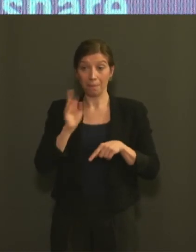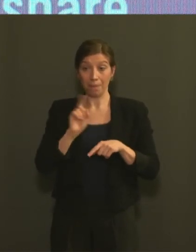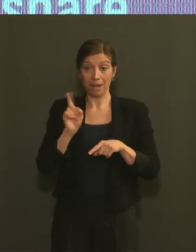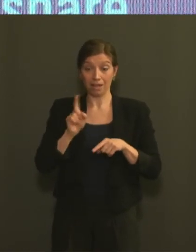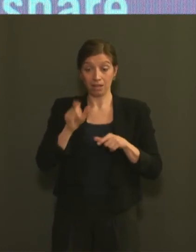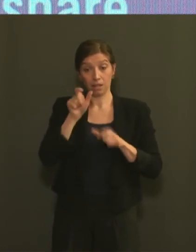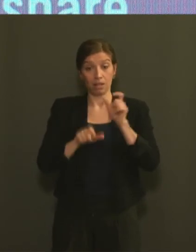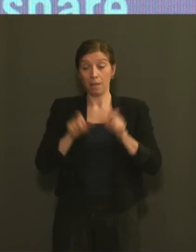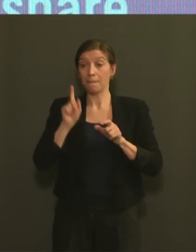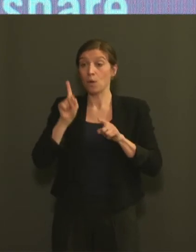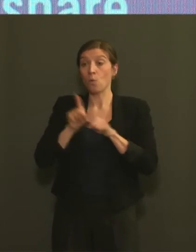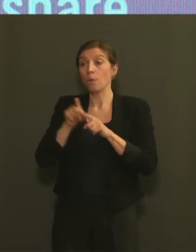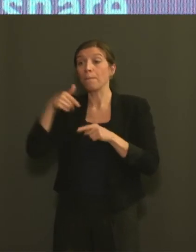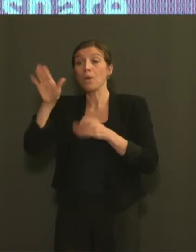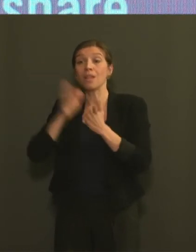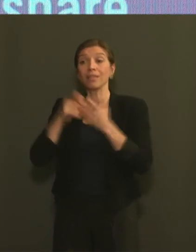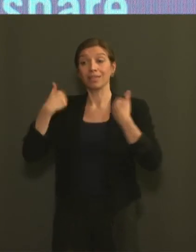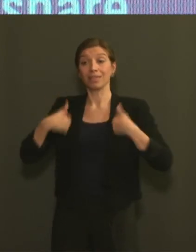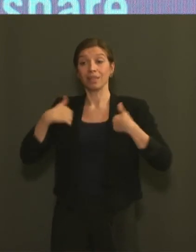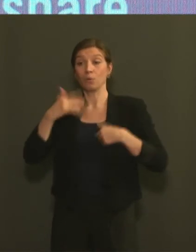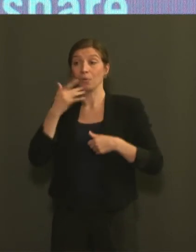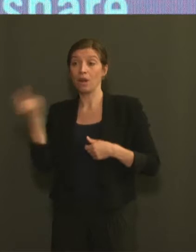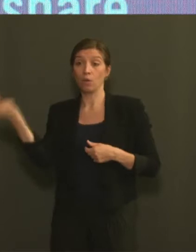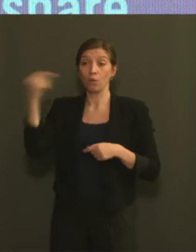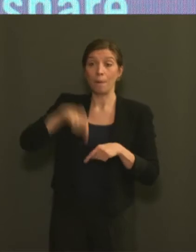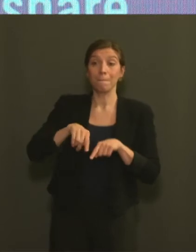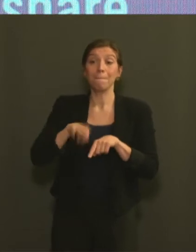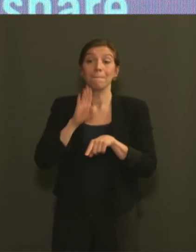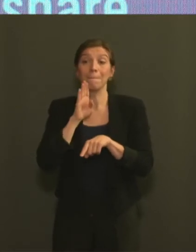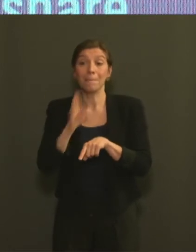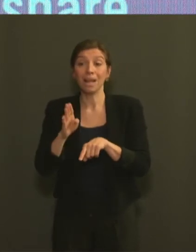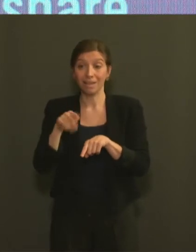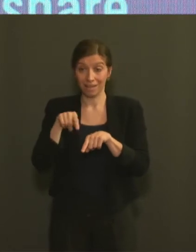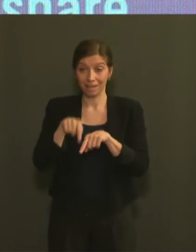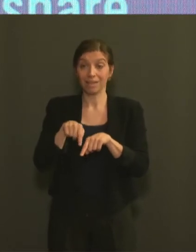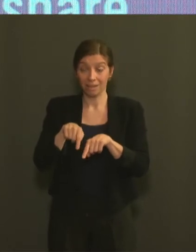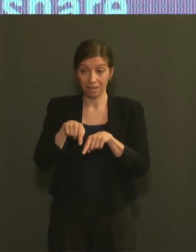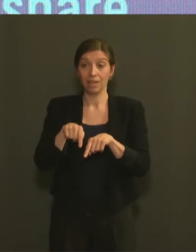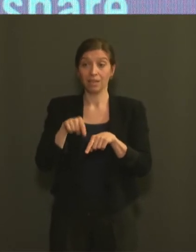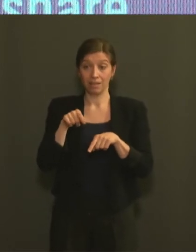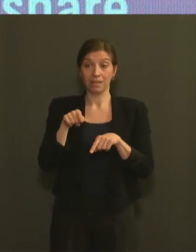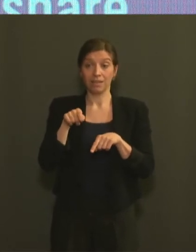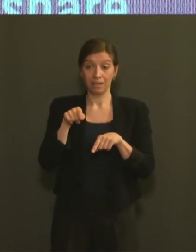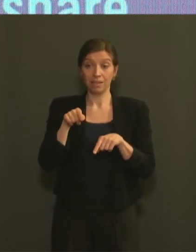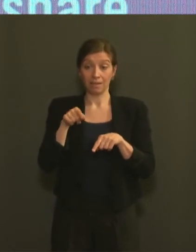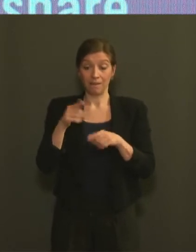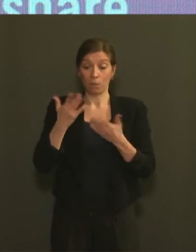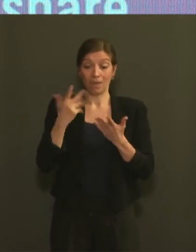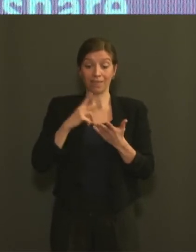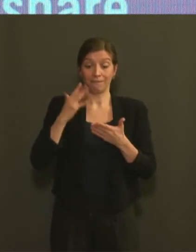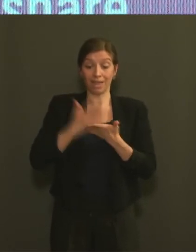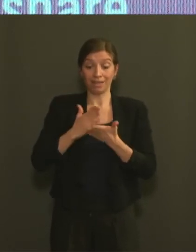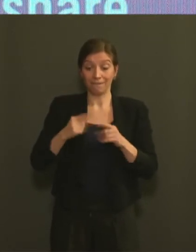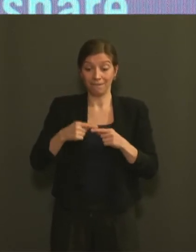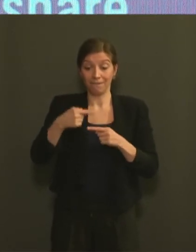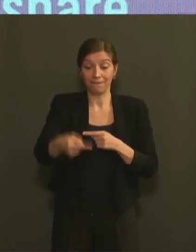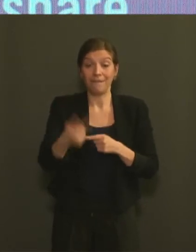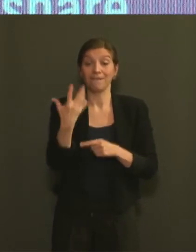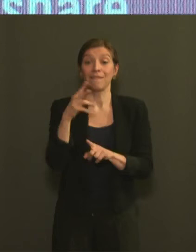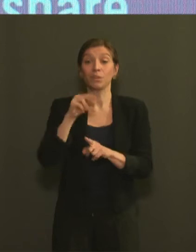morissette négative des strates qu'une forêt pour son